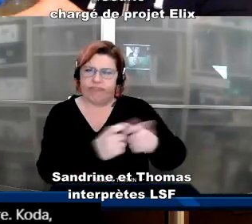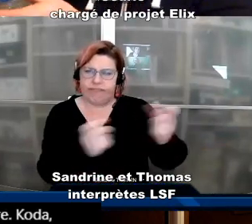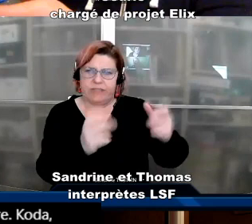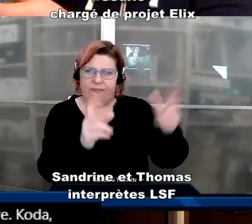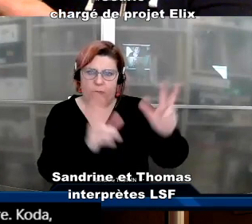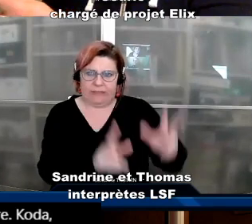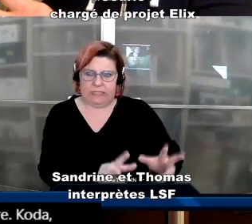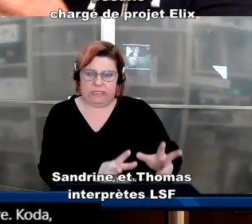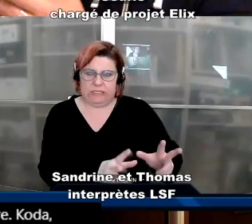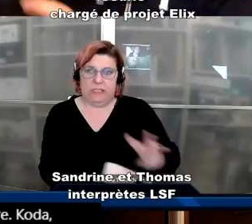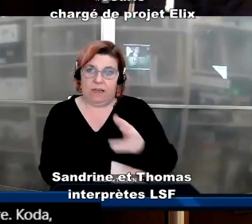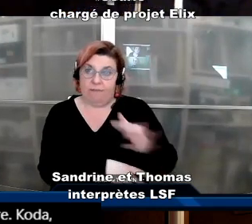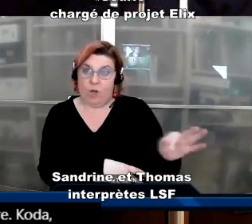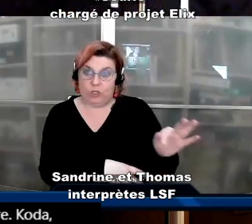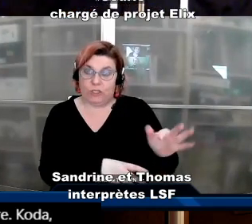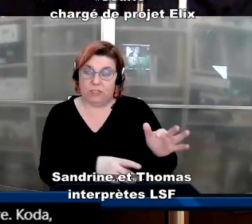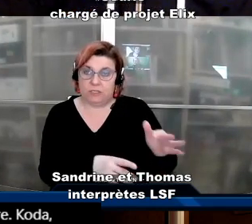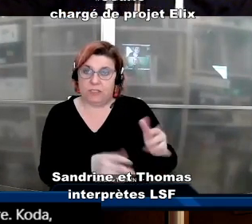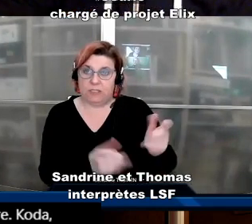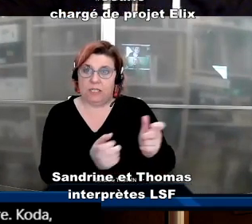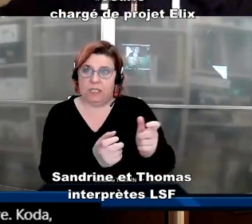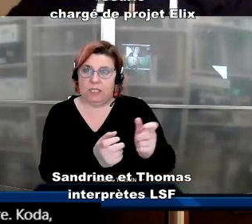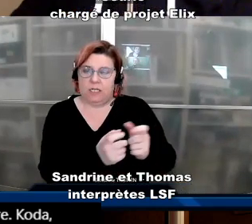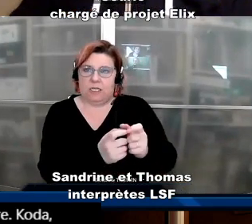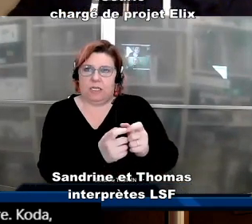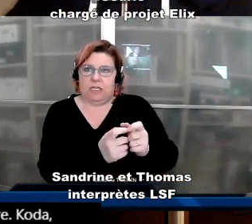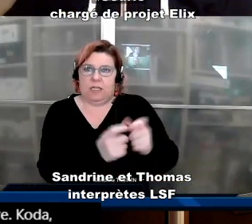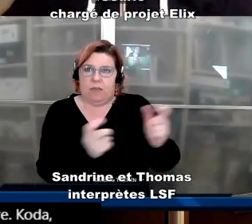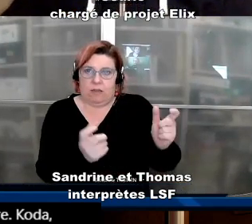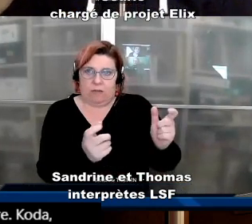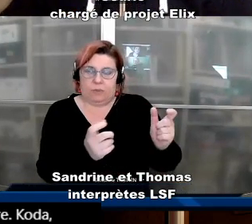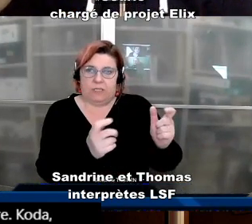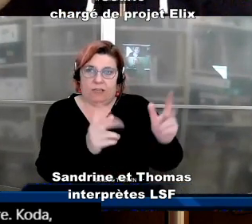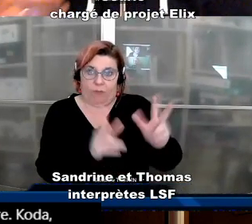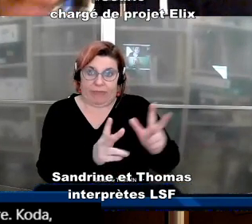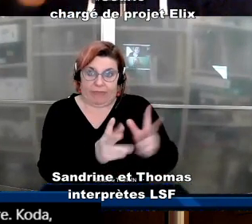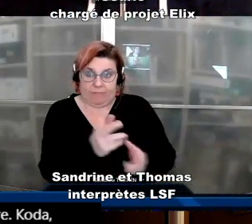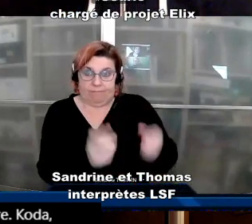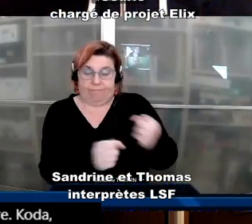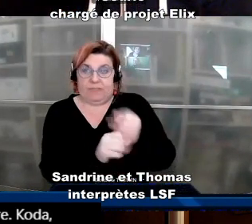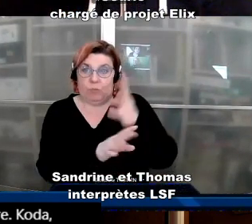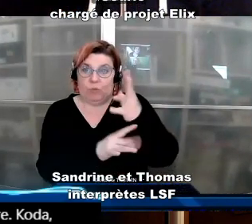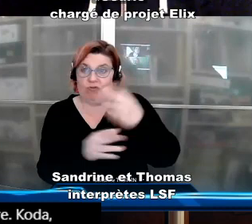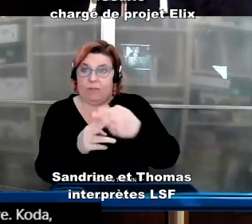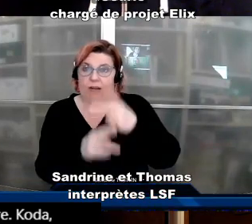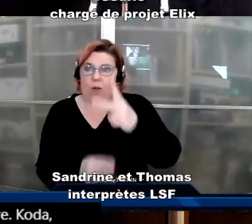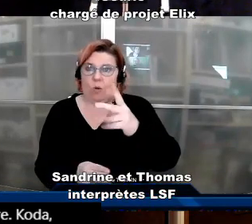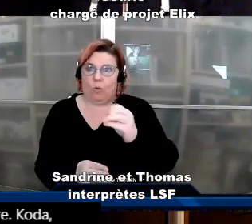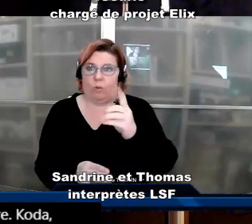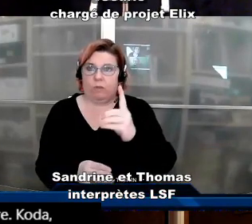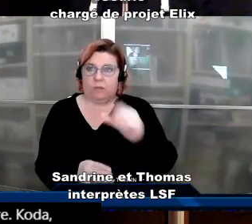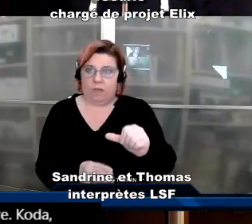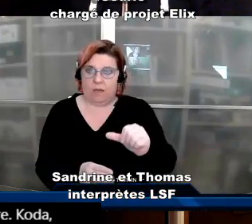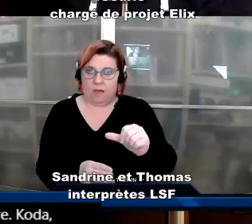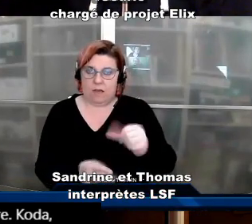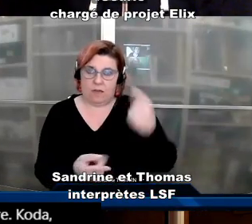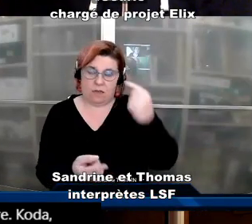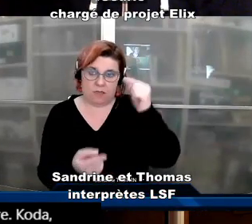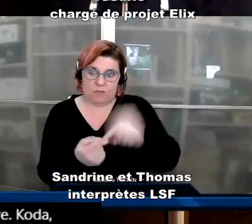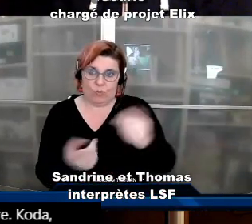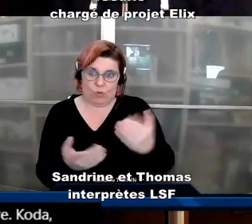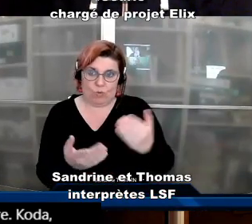France, qui a développé un projet donc, qui s'appelle Coda. dont l'objectif est d'entraîner une